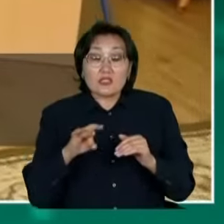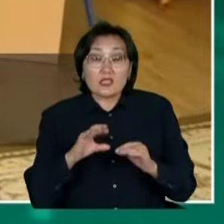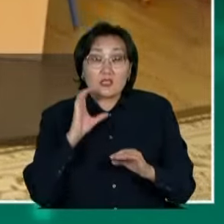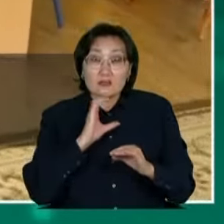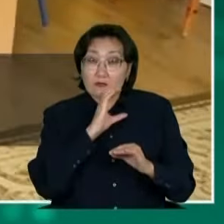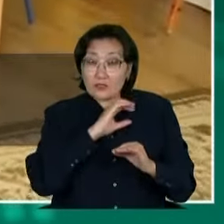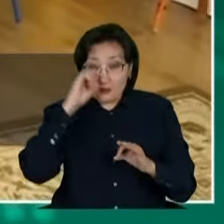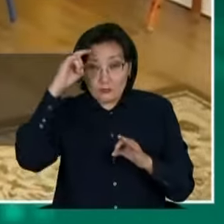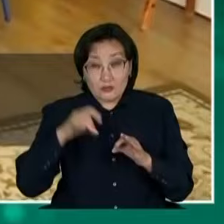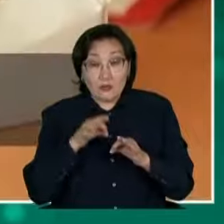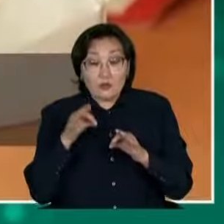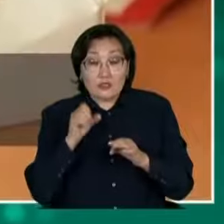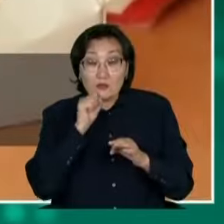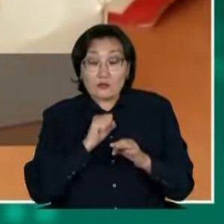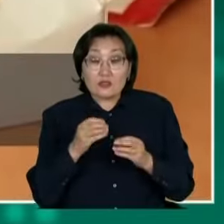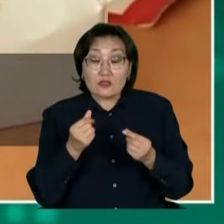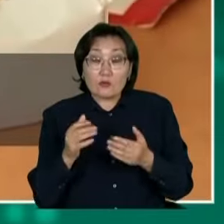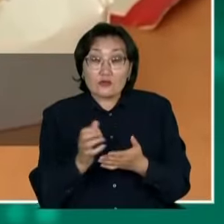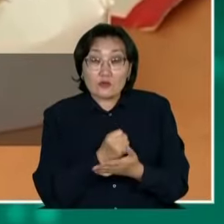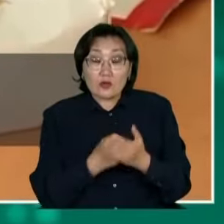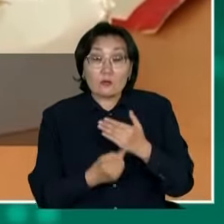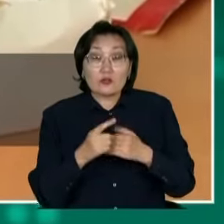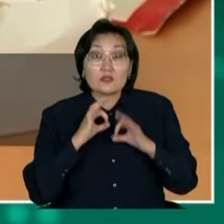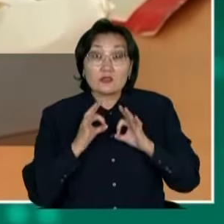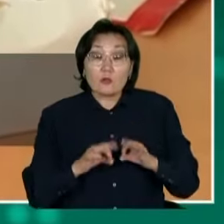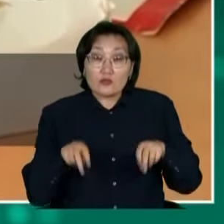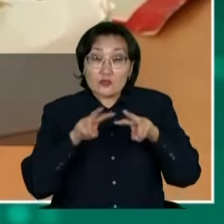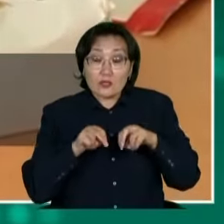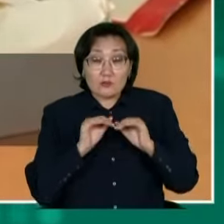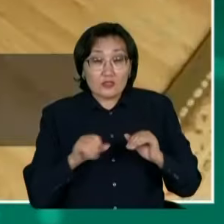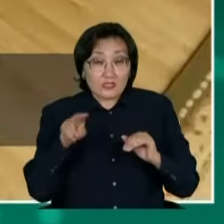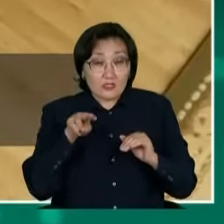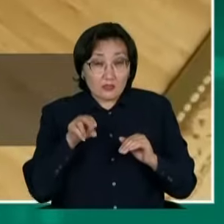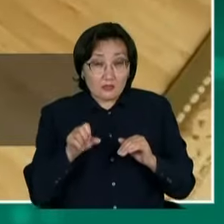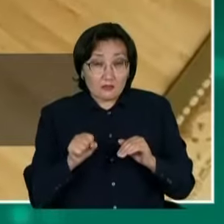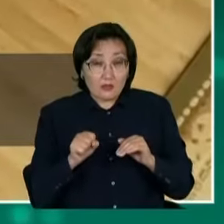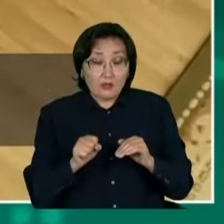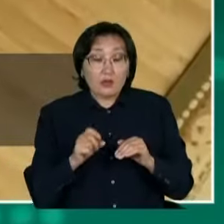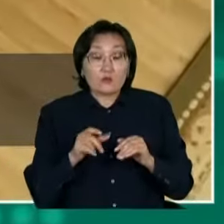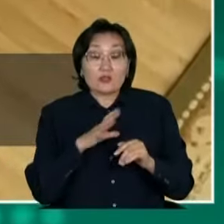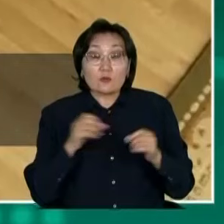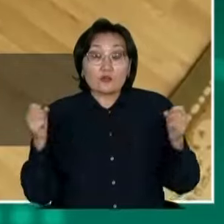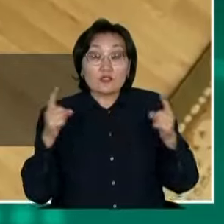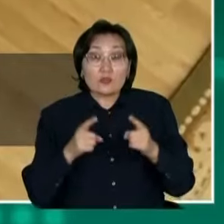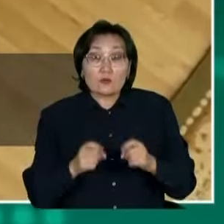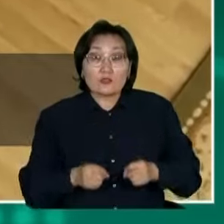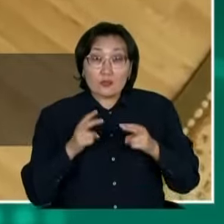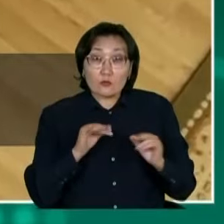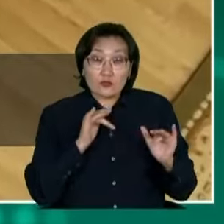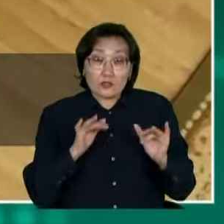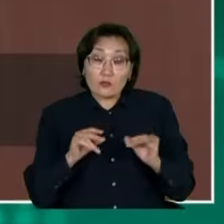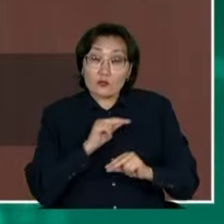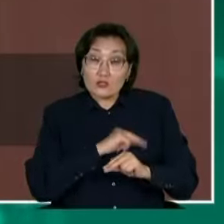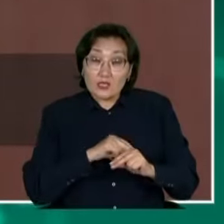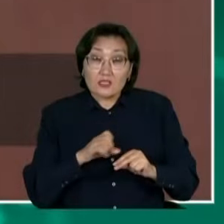страны. Хищение бюджетных средств выявила прокуратура при проверке дошкольной организации. Как стало известно, преступные действия